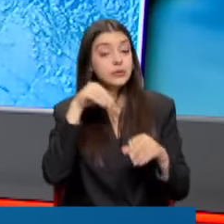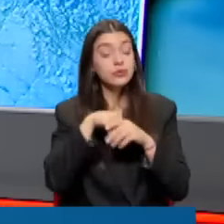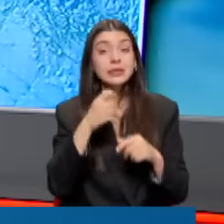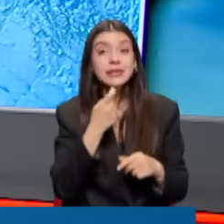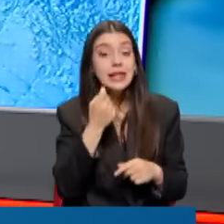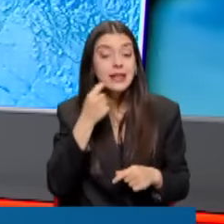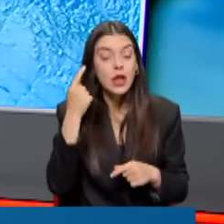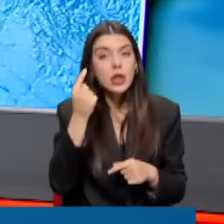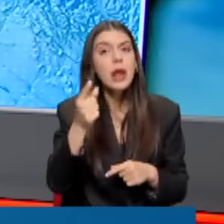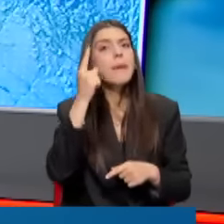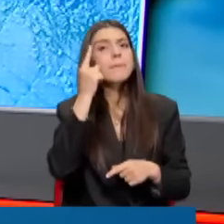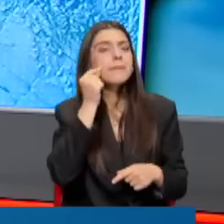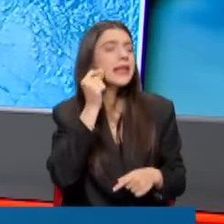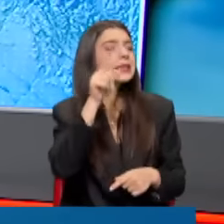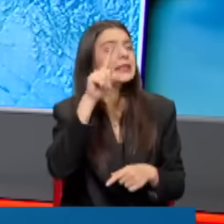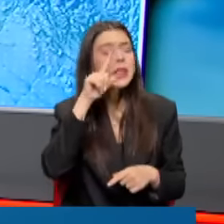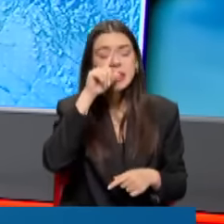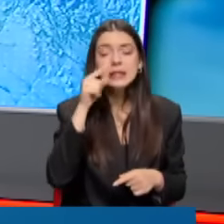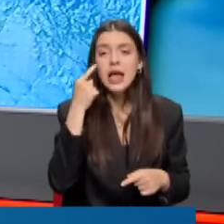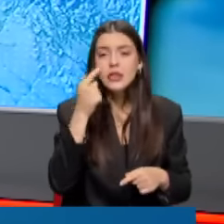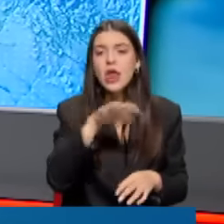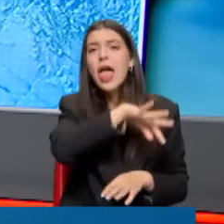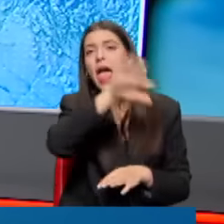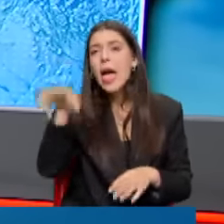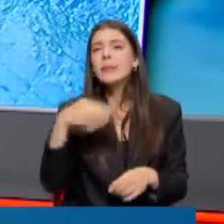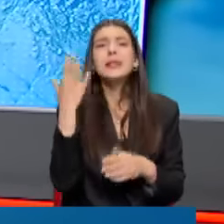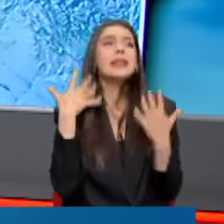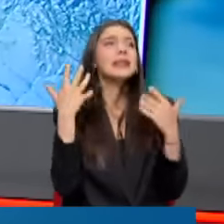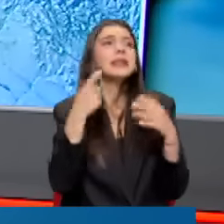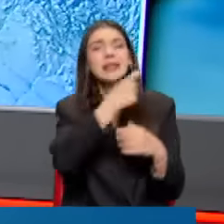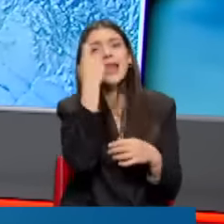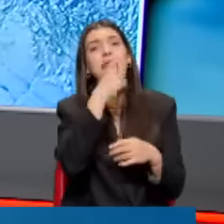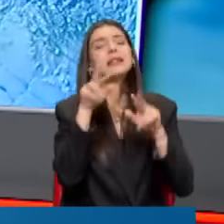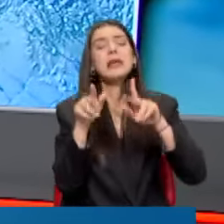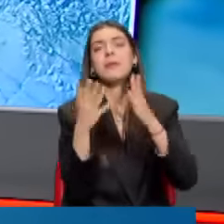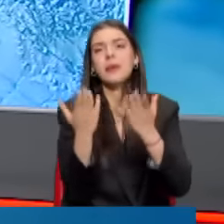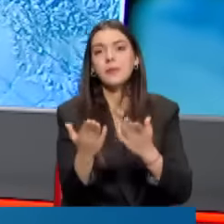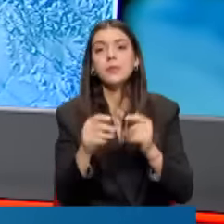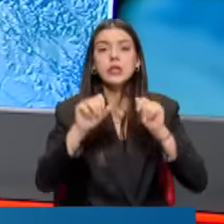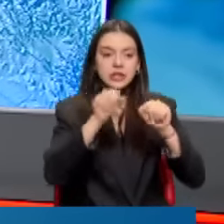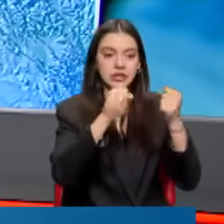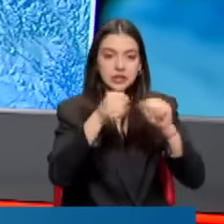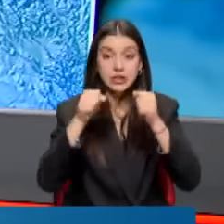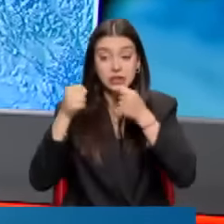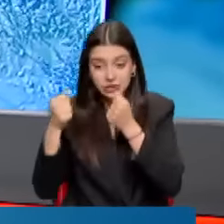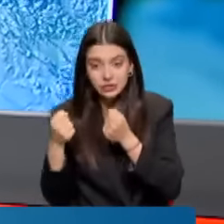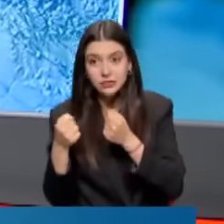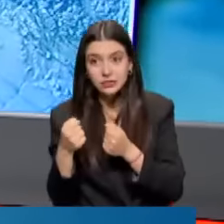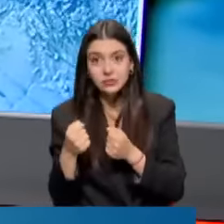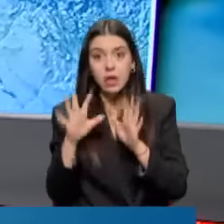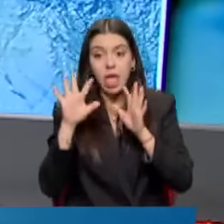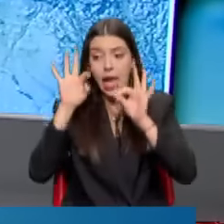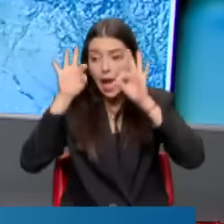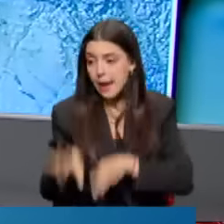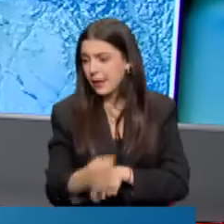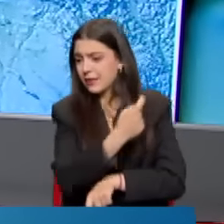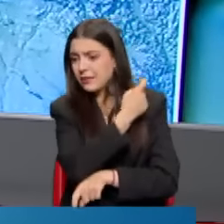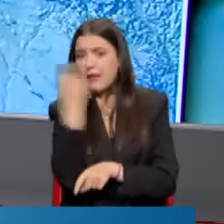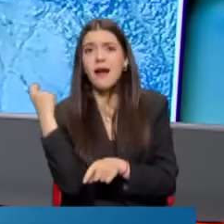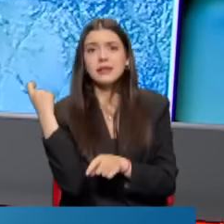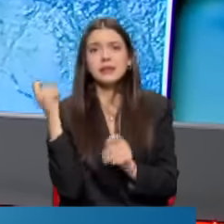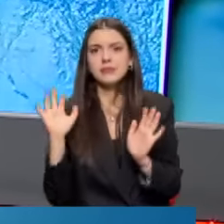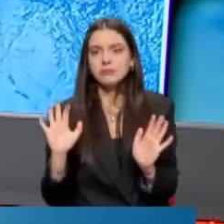Mayıs'ı da nisanı da yaz şeklinde yaşamaya alıştık ya da en azından şuna alıştık kış kış kış kış kış güm diye yaz gelmesine